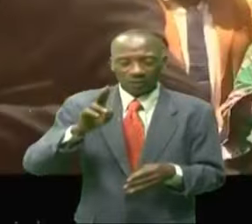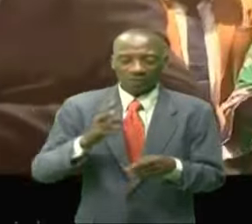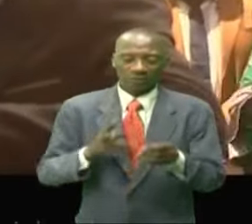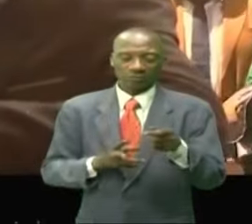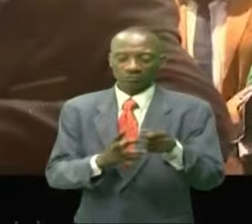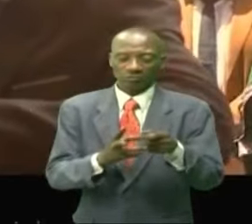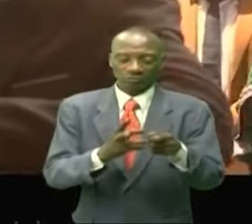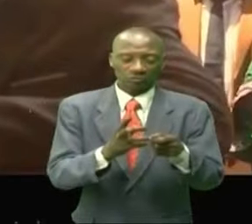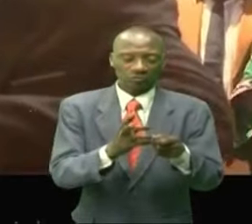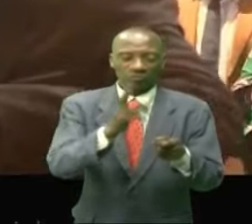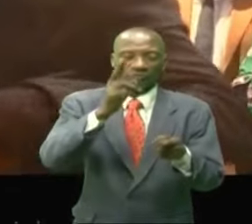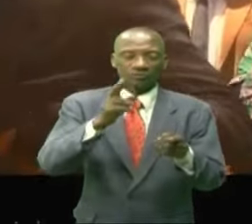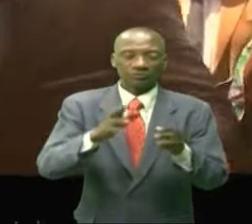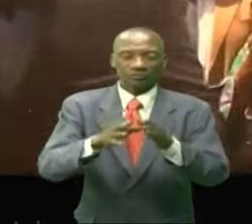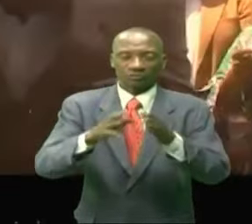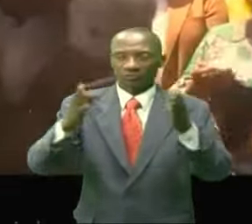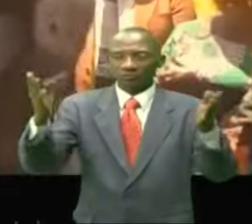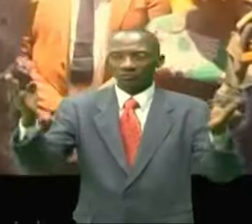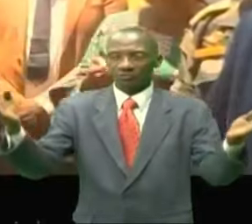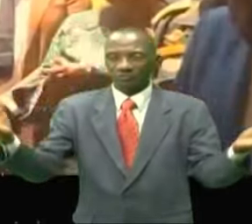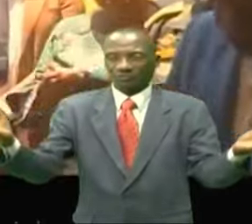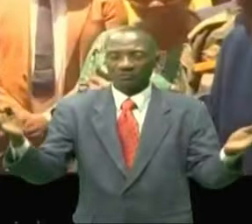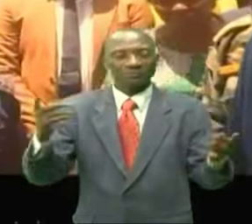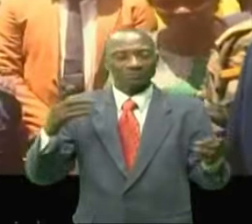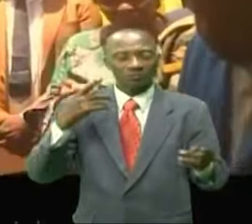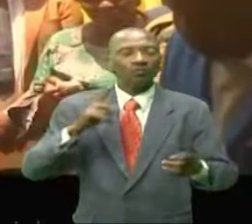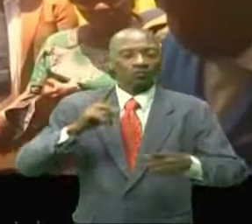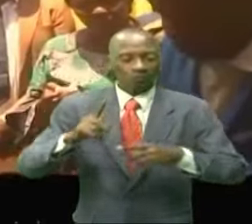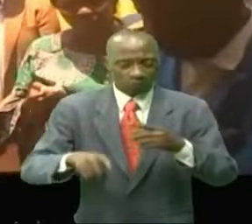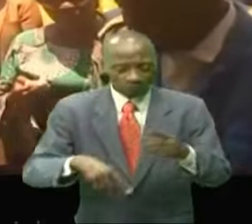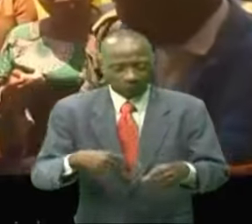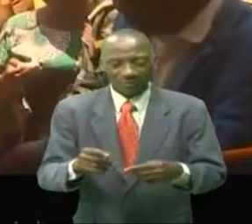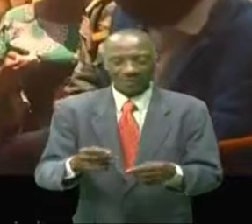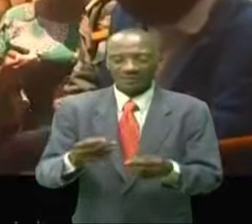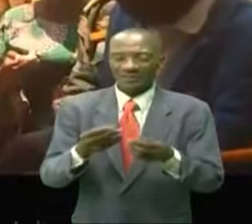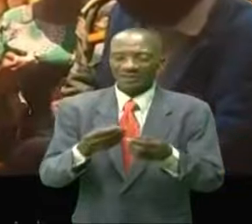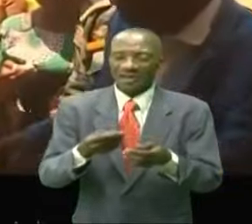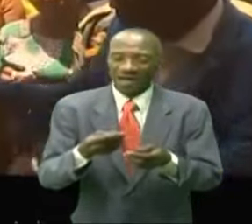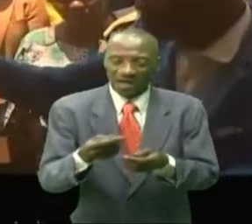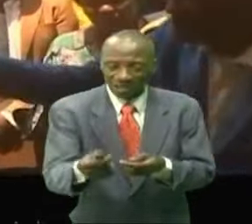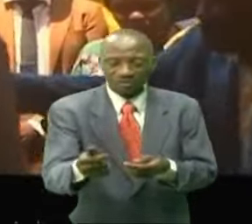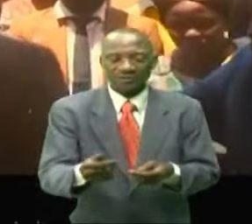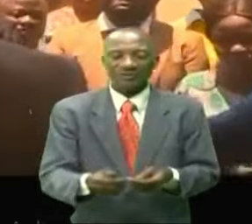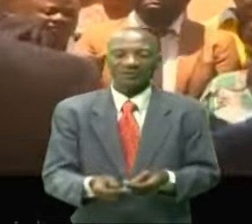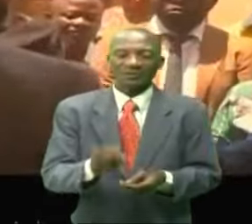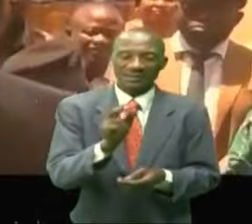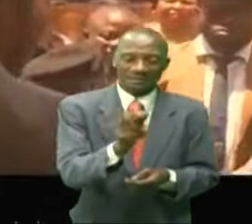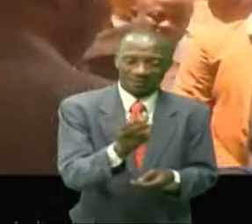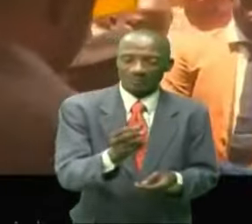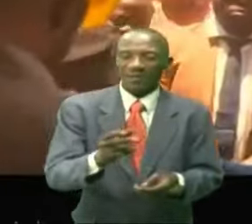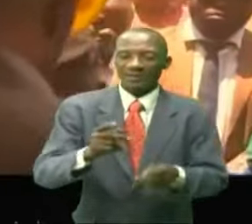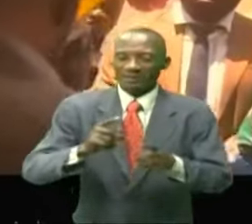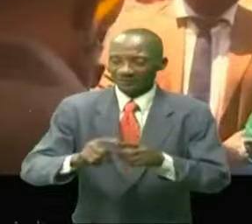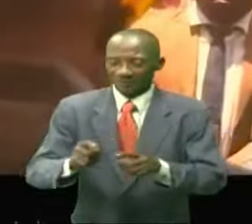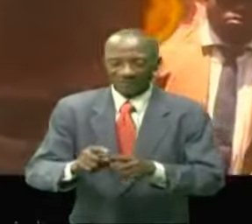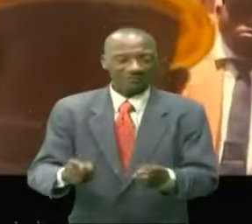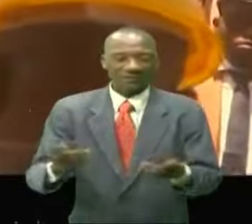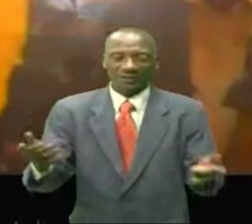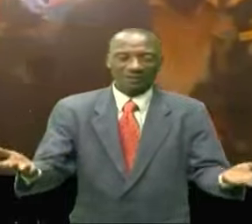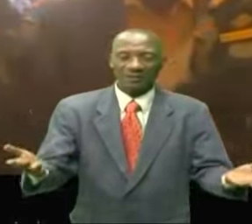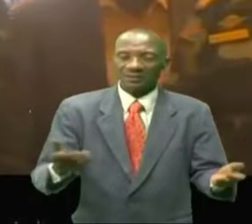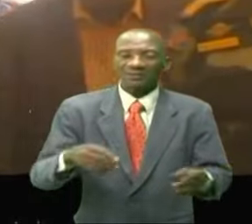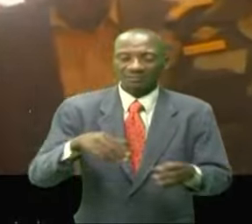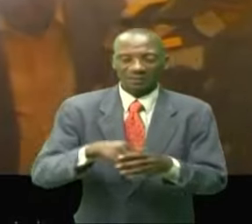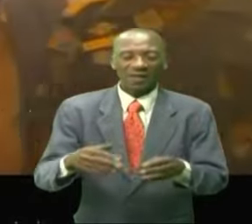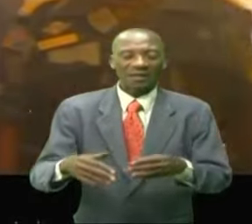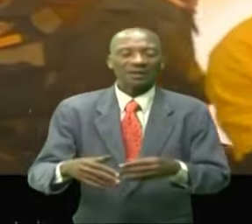ruban afin de lancer officiellement les activités dans cette maison d'achat de matières précieuses à Bouta. Après cette étape, une visite guidée